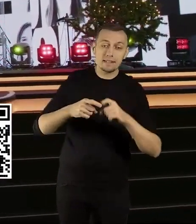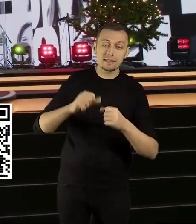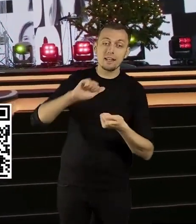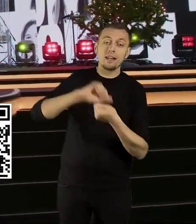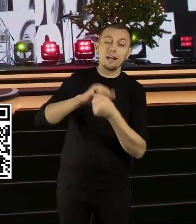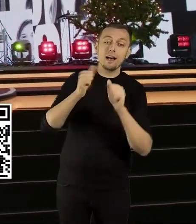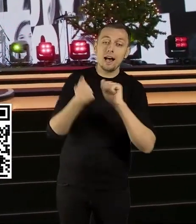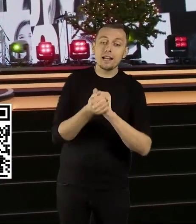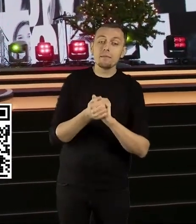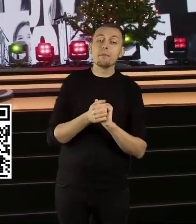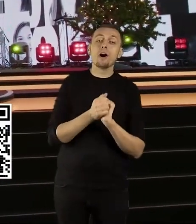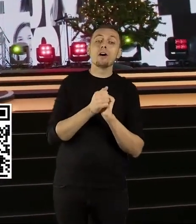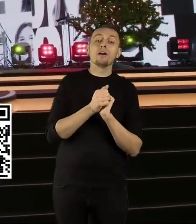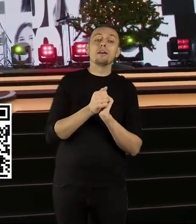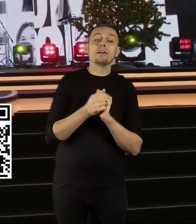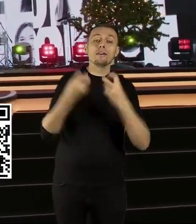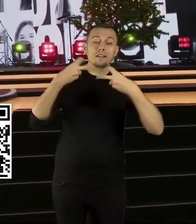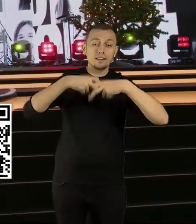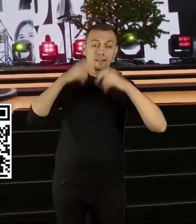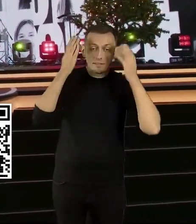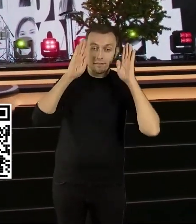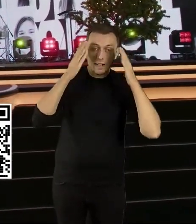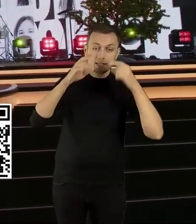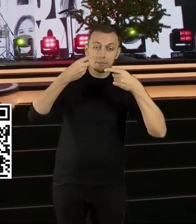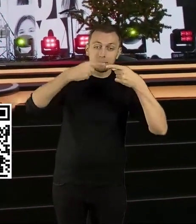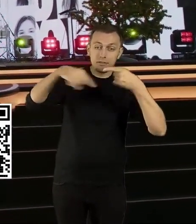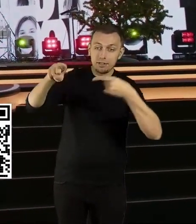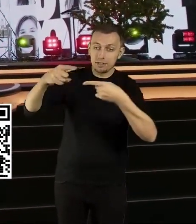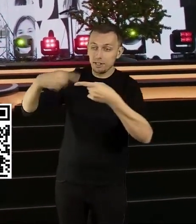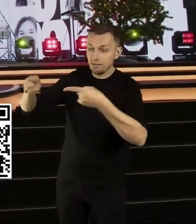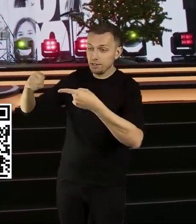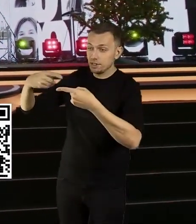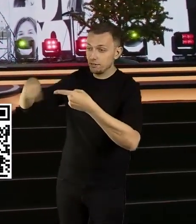Bo najpewniej cię zapyta dlaczego, a wtedy mu powiesz, że ty go sam spotkałeś.